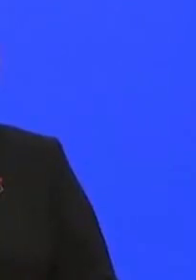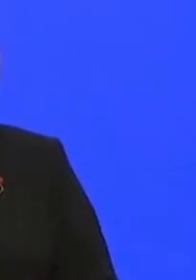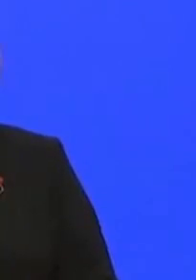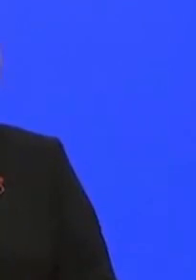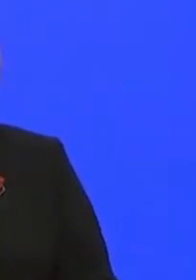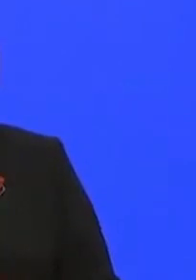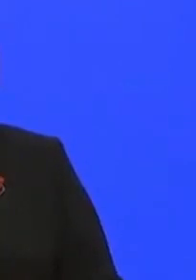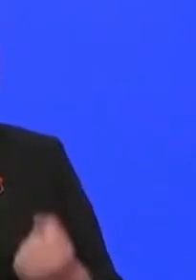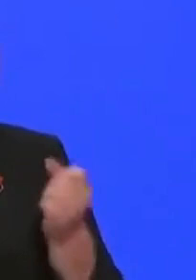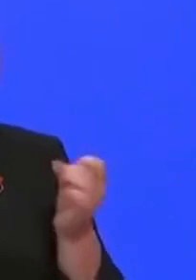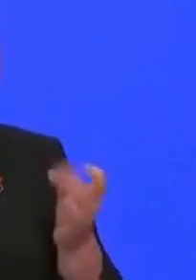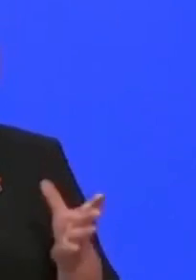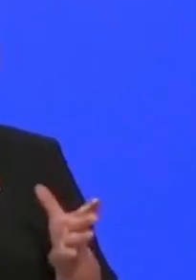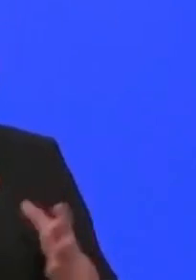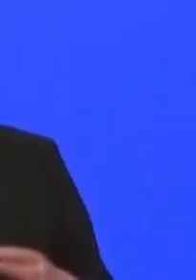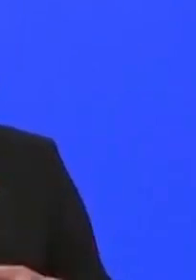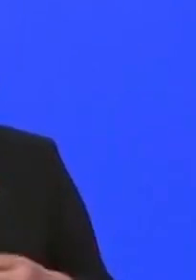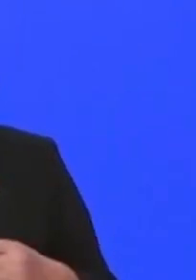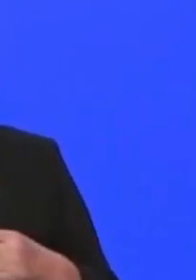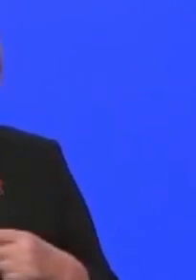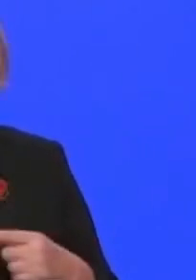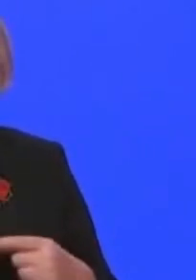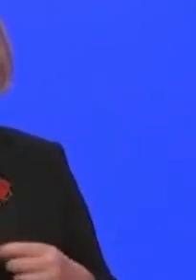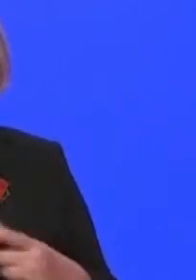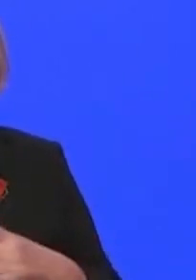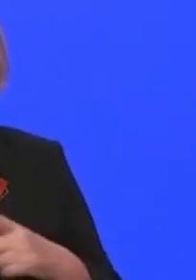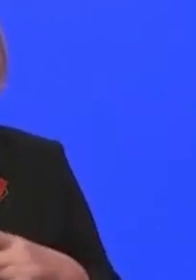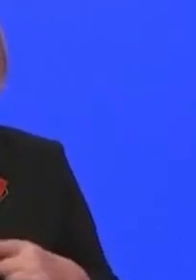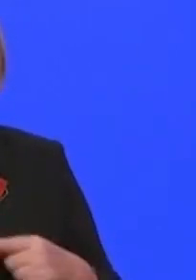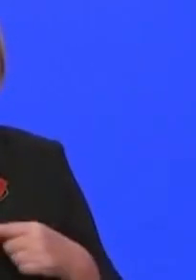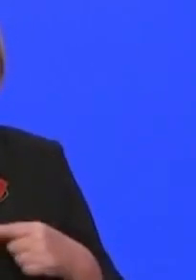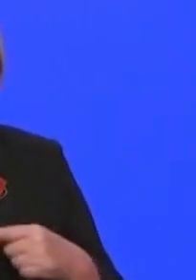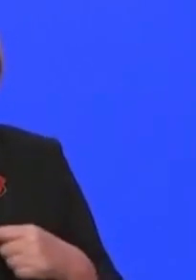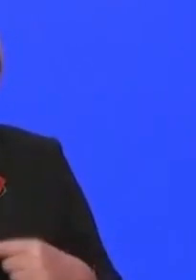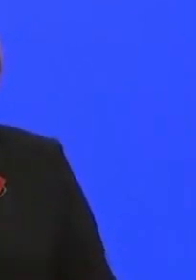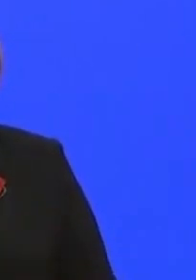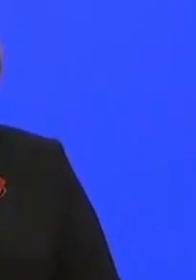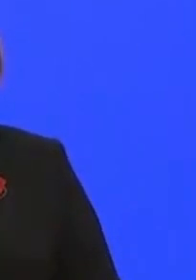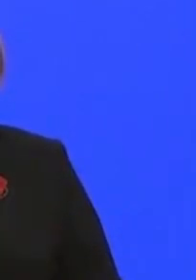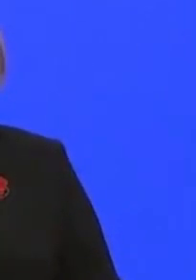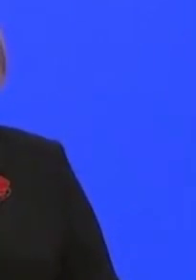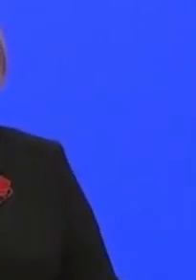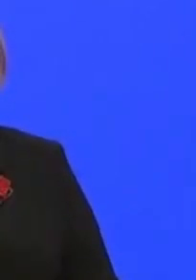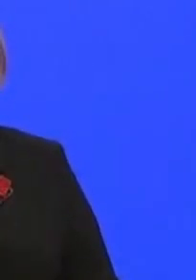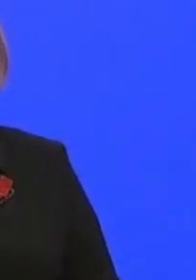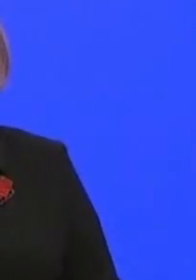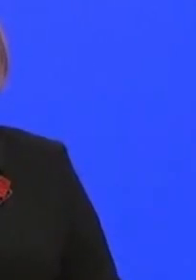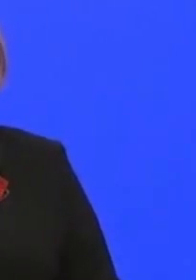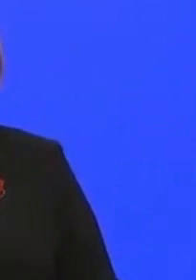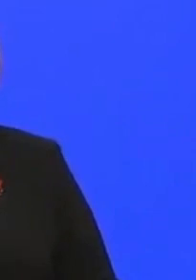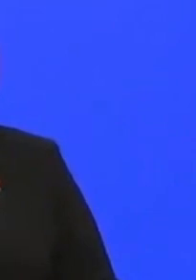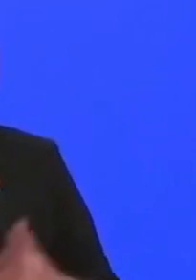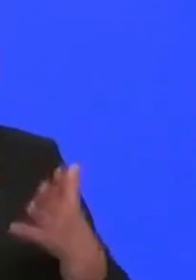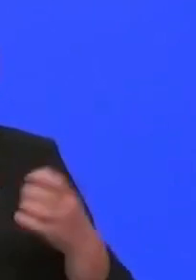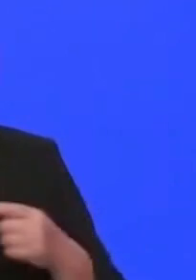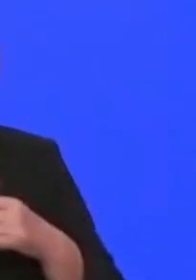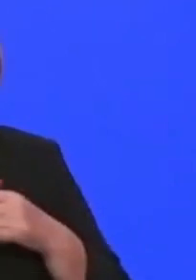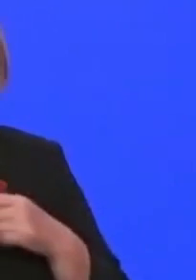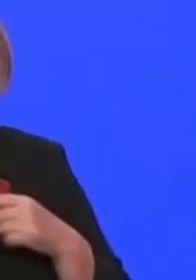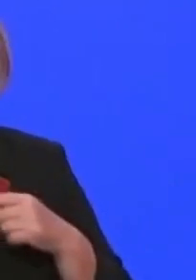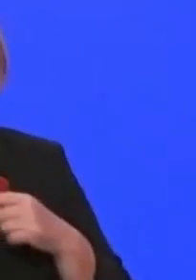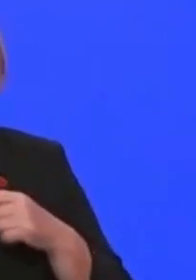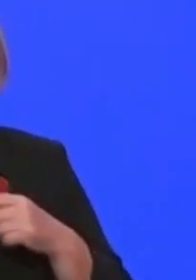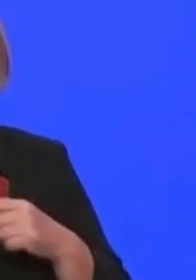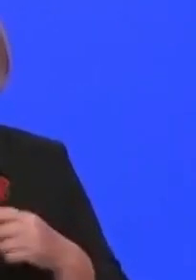bilo teško 500 km napraviti u jednom danu ili 800 km da